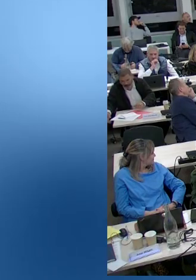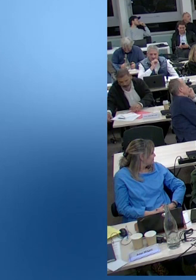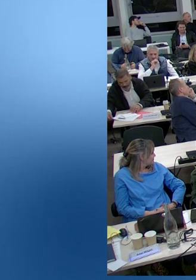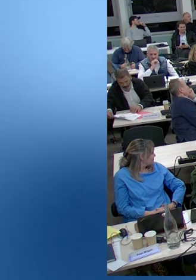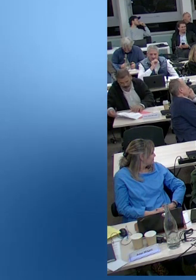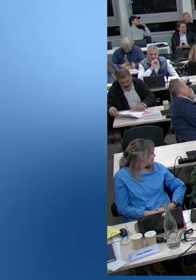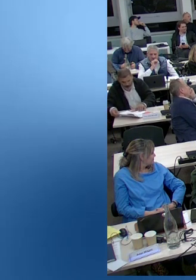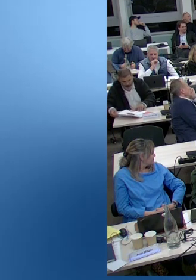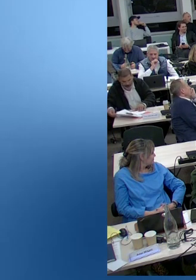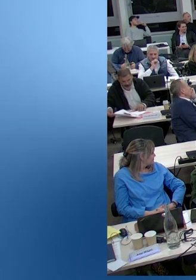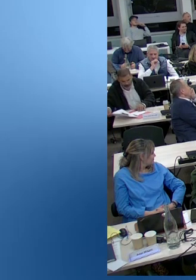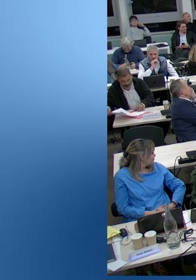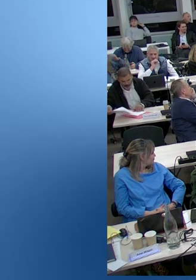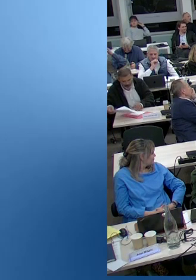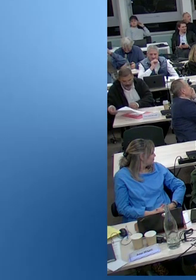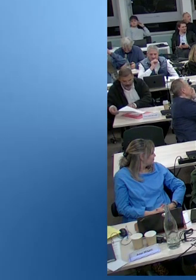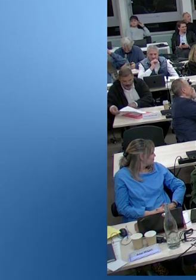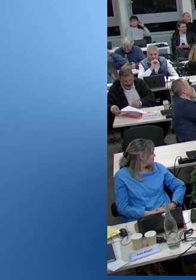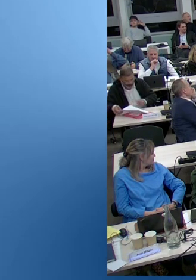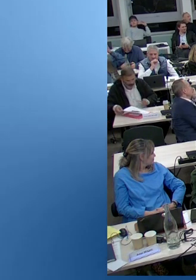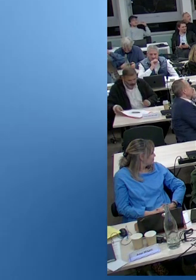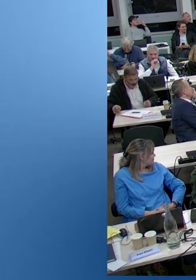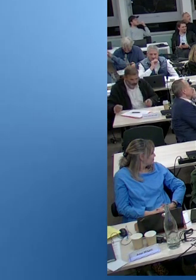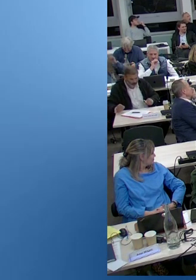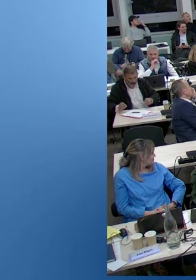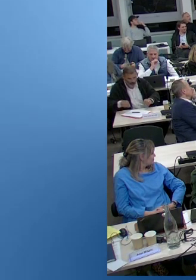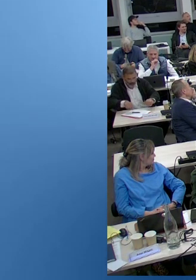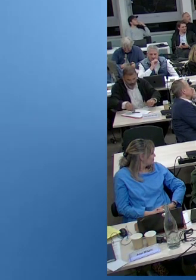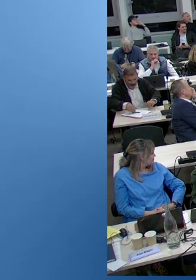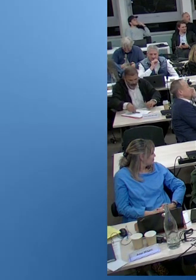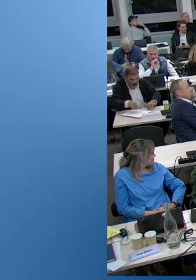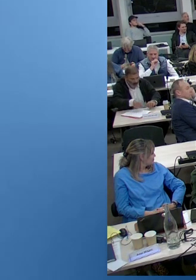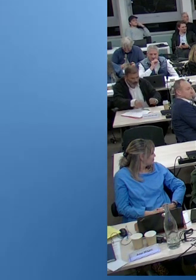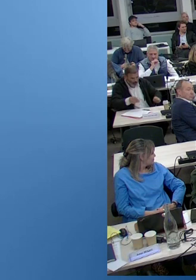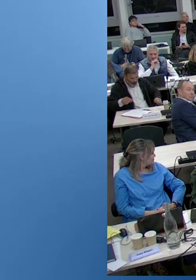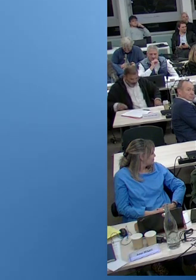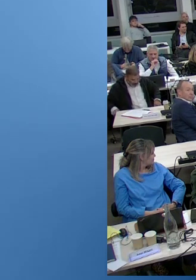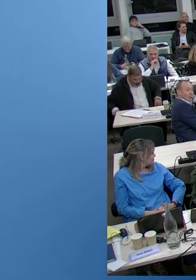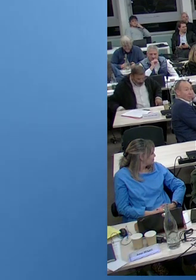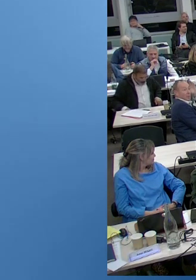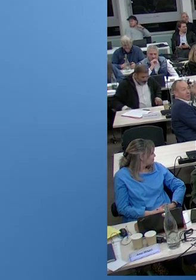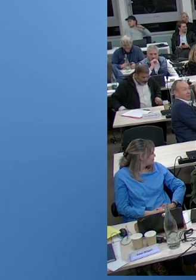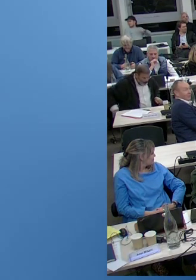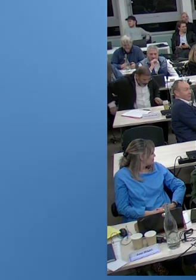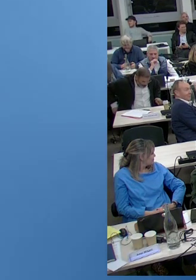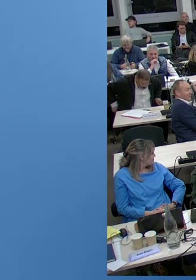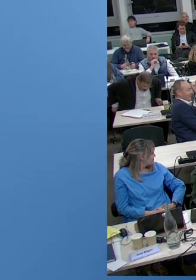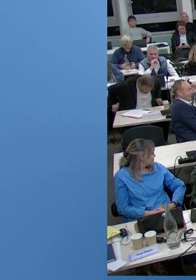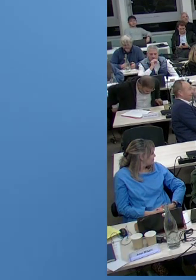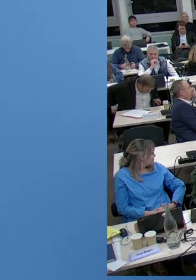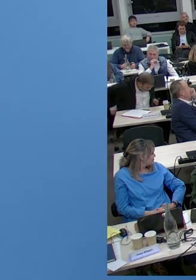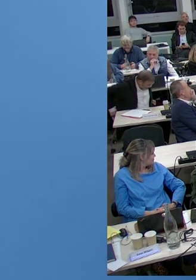on va pas revenir sur alors moi je veux bien discuter en commission monsieur clouer sur l'éducation populaire à minuit sur un conseil